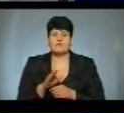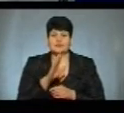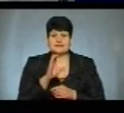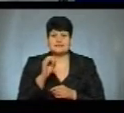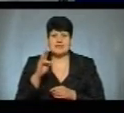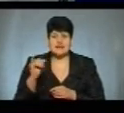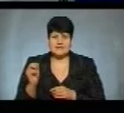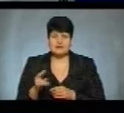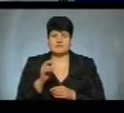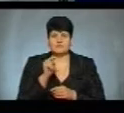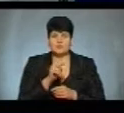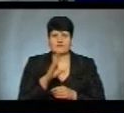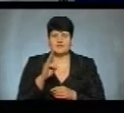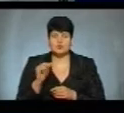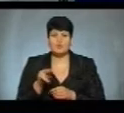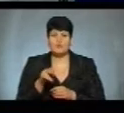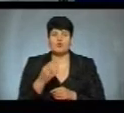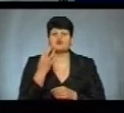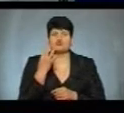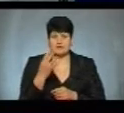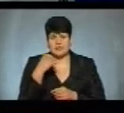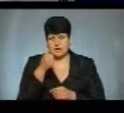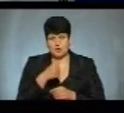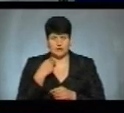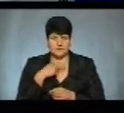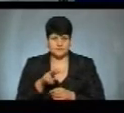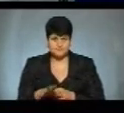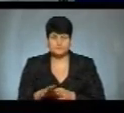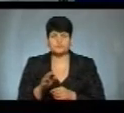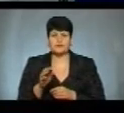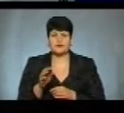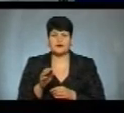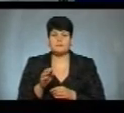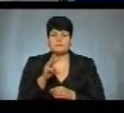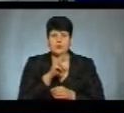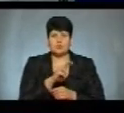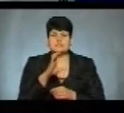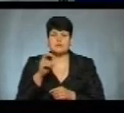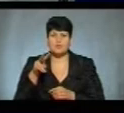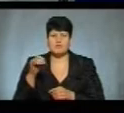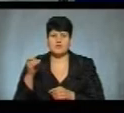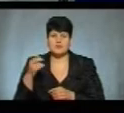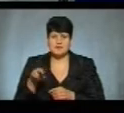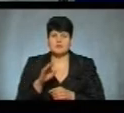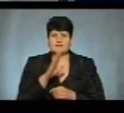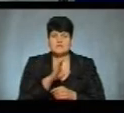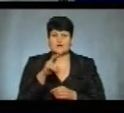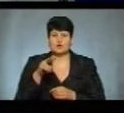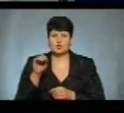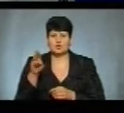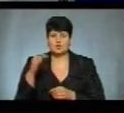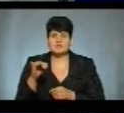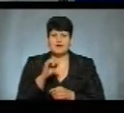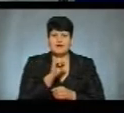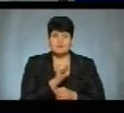Сеньківу і Петрові Винничуку – по 4 роки виправної колонії і 3 роки заслання. Миколі Слободяну, Василю Лотоцькому і Андрію